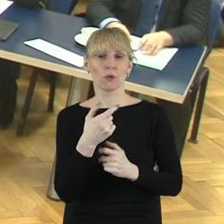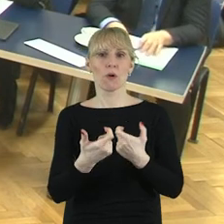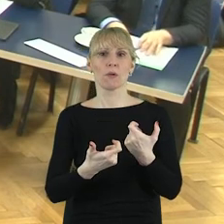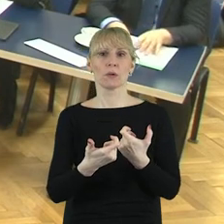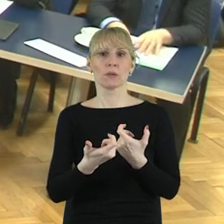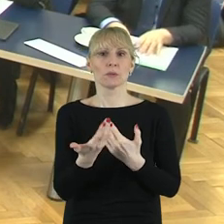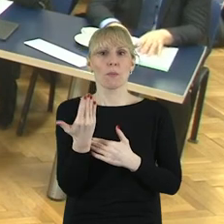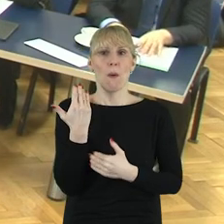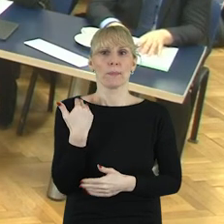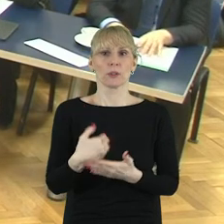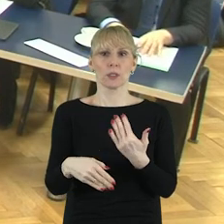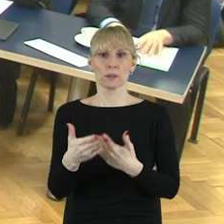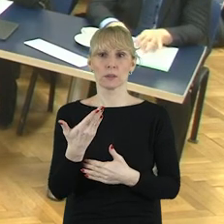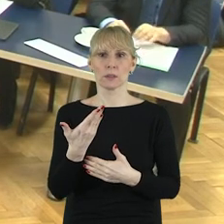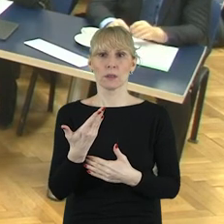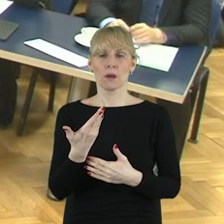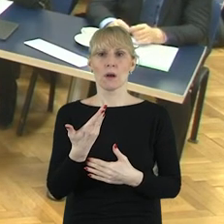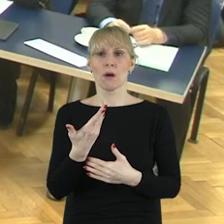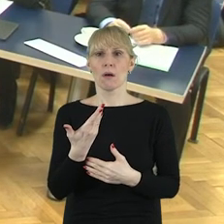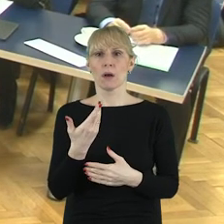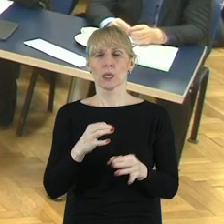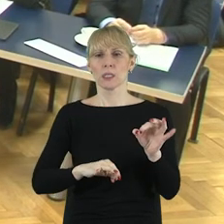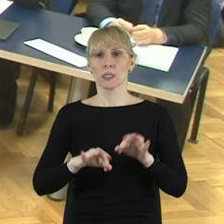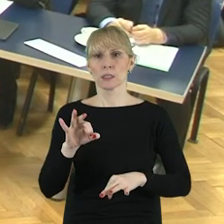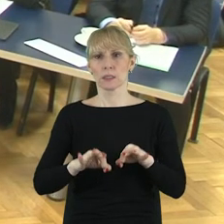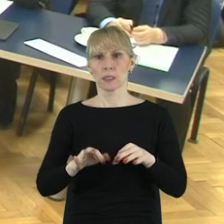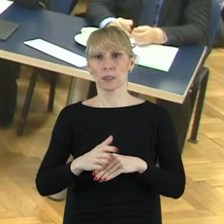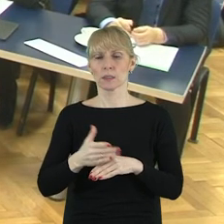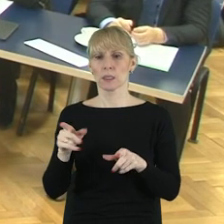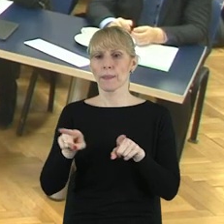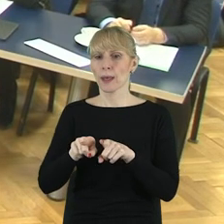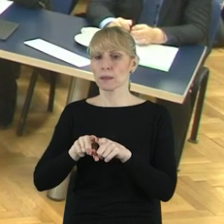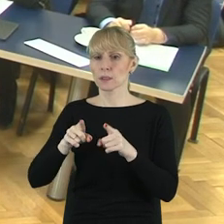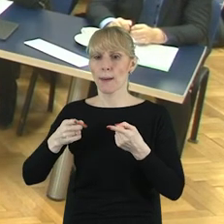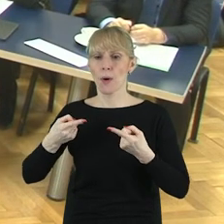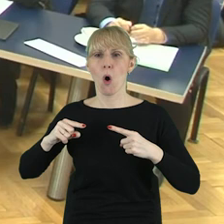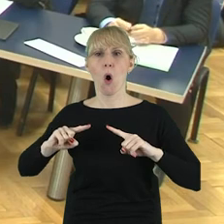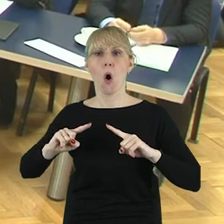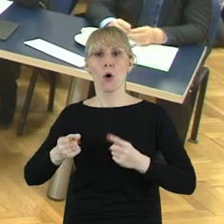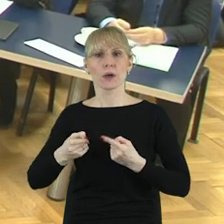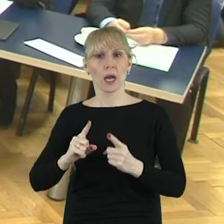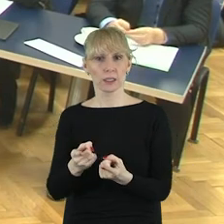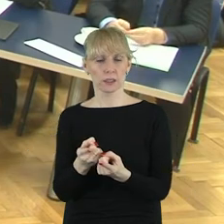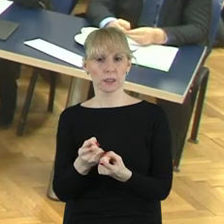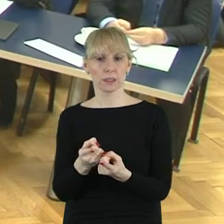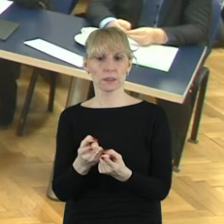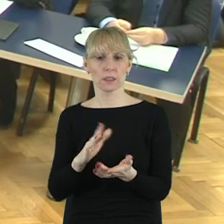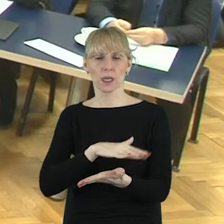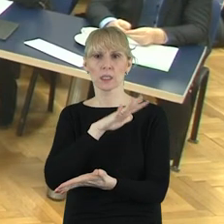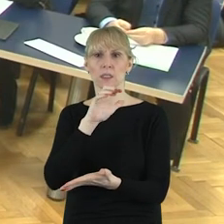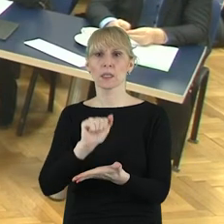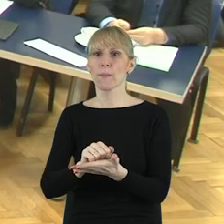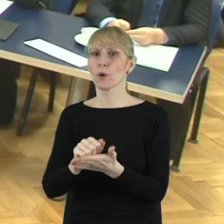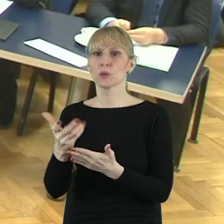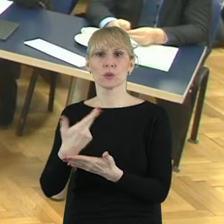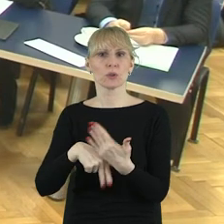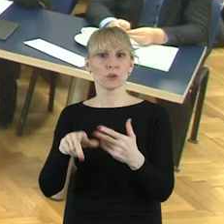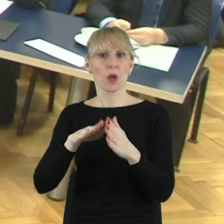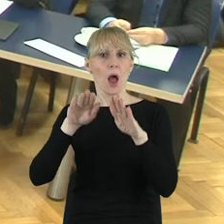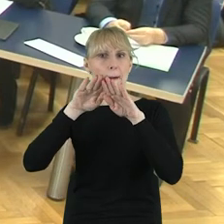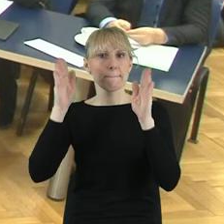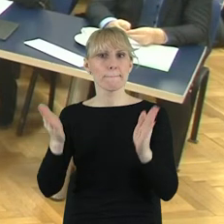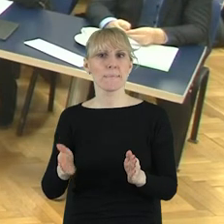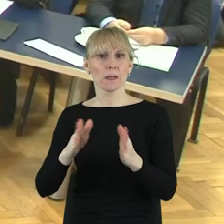także organizacje dotyczące czy zajmujące się kopciuchami i one nie były autorami żadnych skarg i petycji, więc